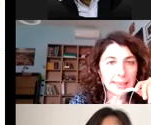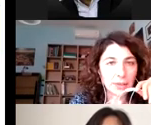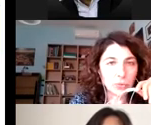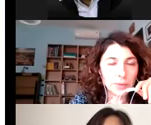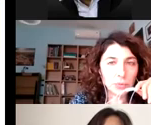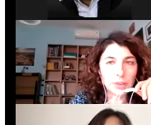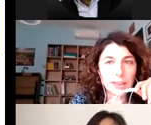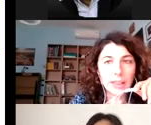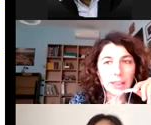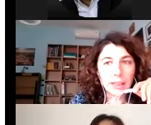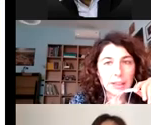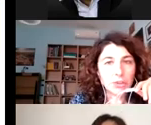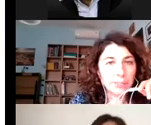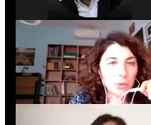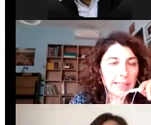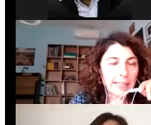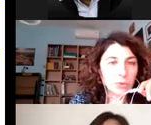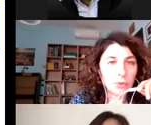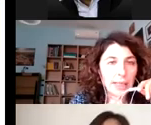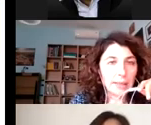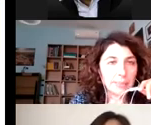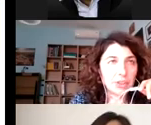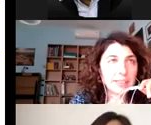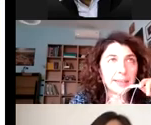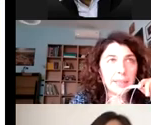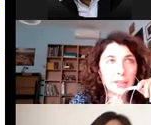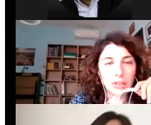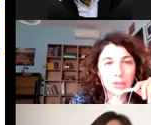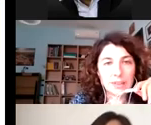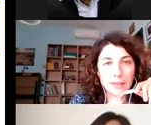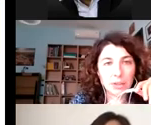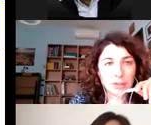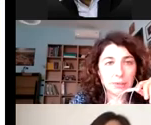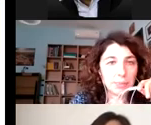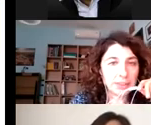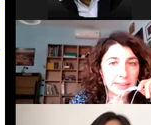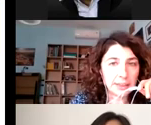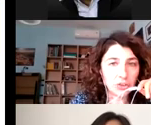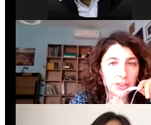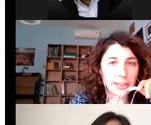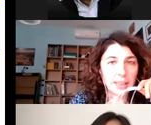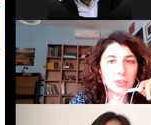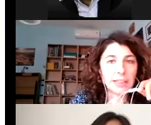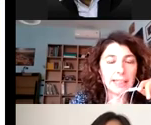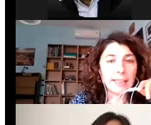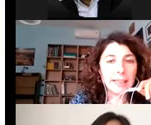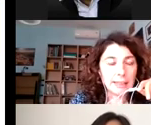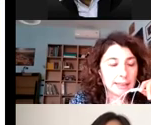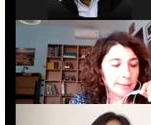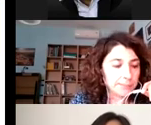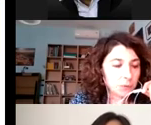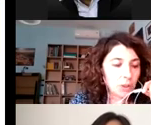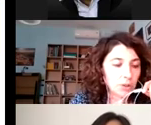focalizzato alcuni punti eh ci ha portato a precisare meglio la nostra ipotesi di ricerca ossia